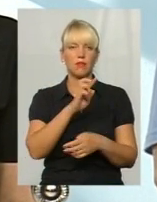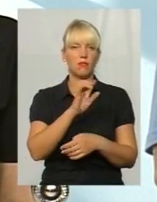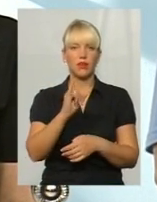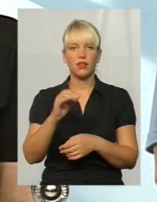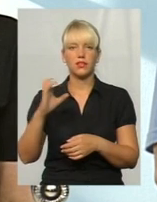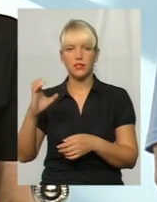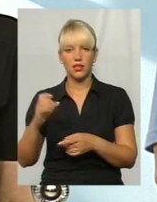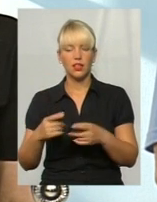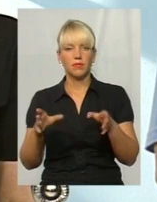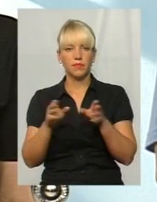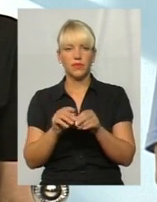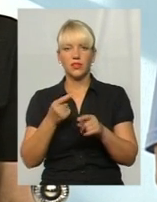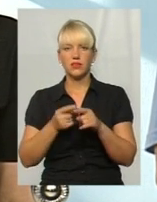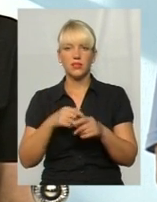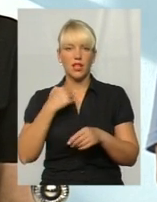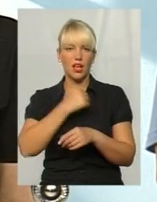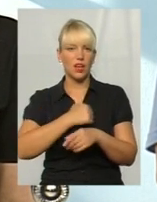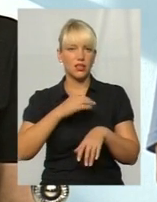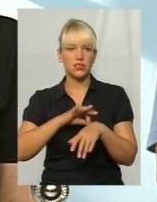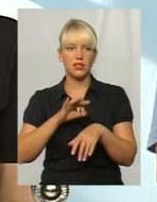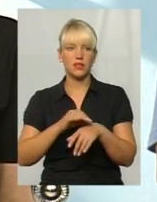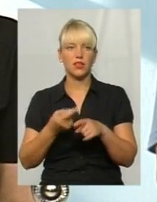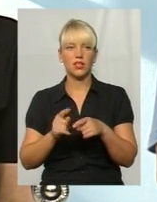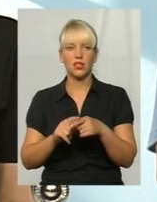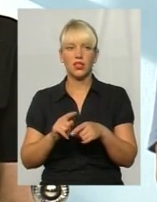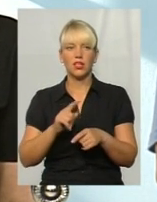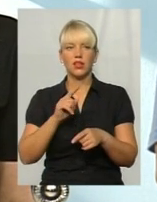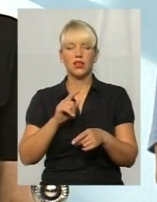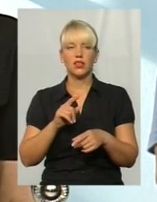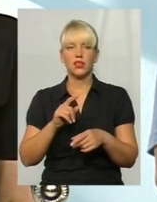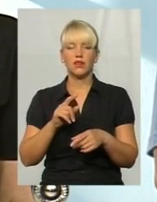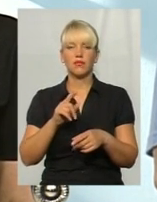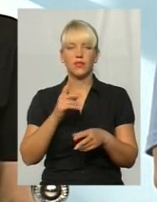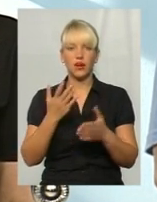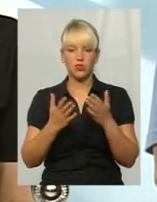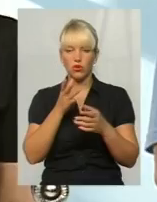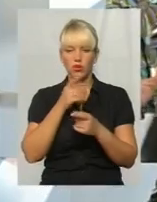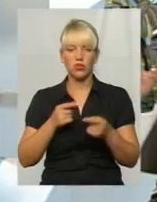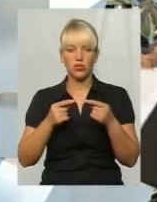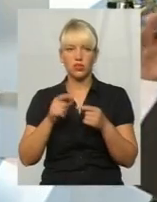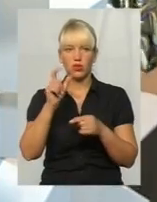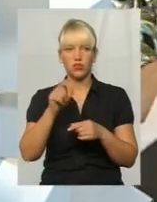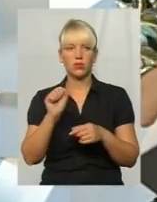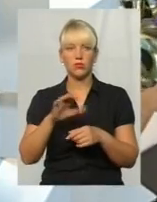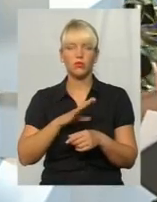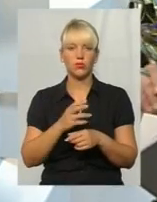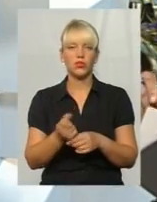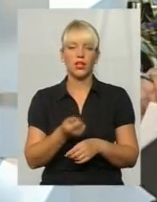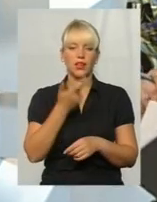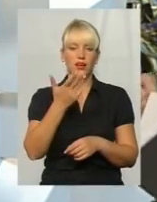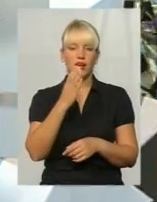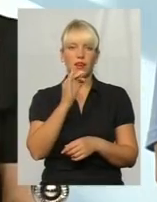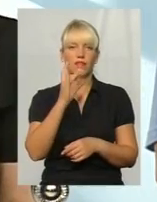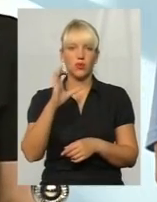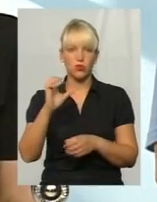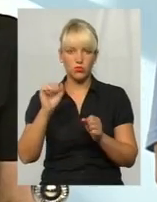гепатитів, вони дуже агресивно перебивають, і прогноз діткового пацієнта дуже важкий. Тобто одночасно людина може бути інфікована кількома вірусами